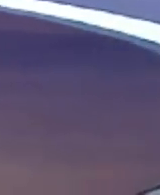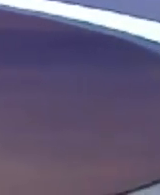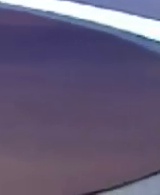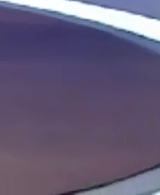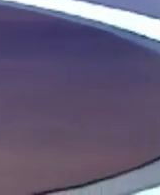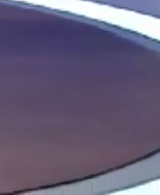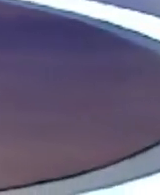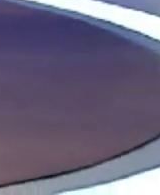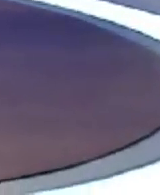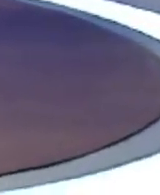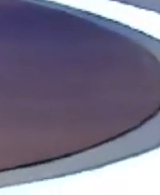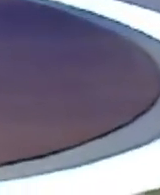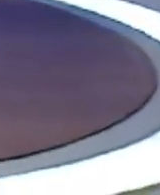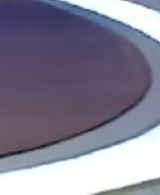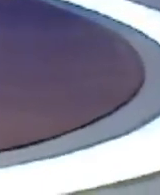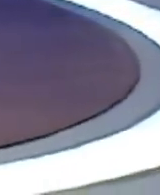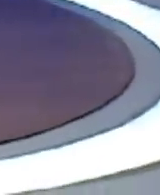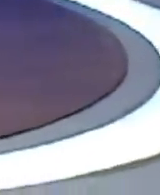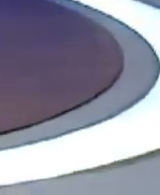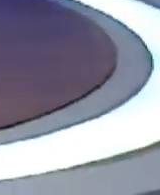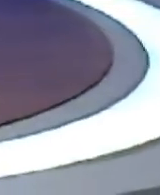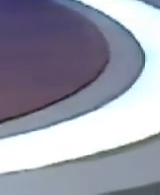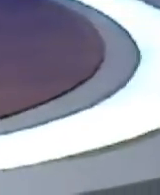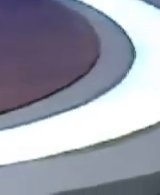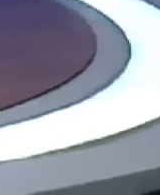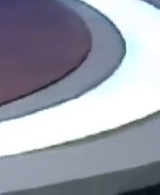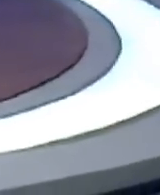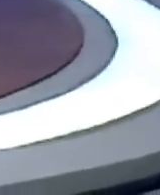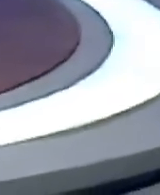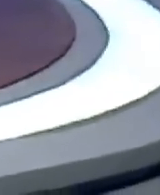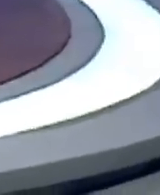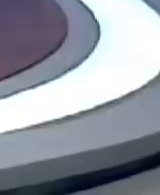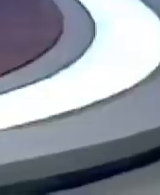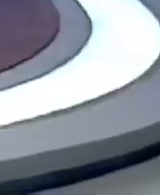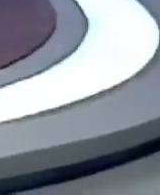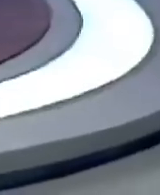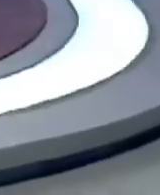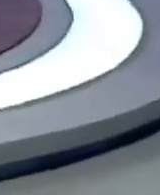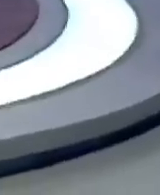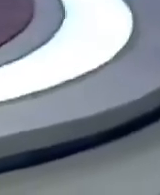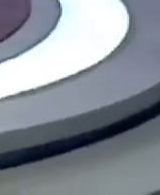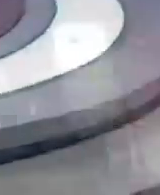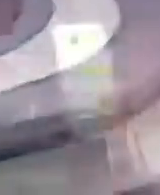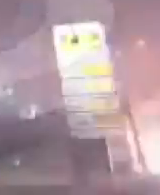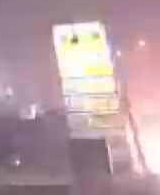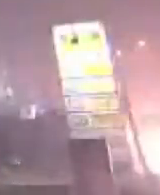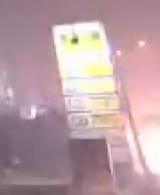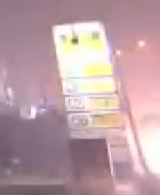пүрэв гарагийн дугаараа үзүүллээ. Та бүхэн маргаашийн ажил үйлс өдрөг бүтэмжтэй болтугай.